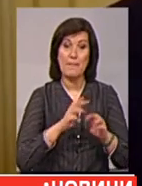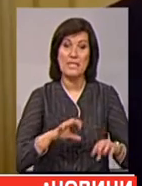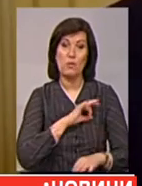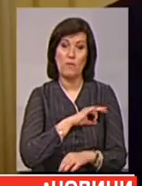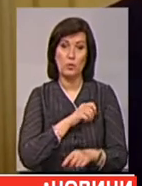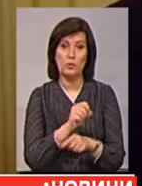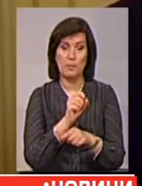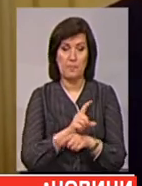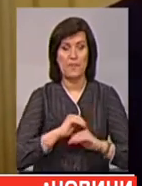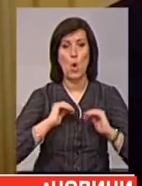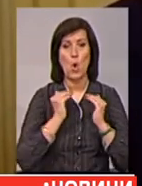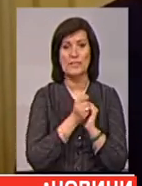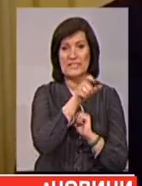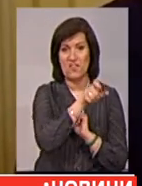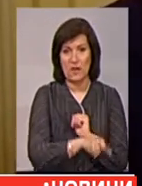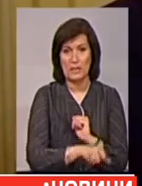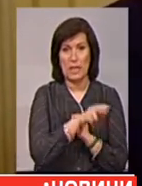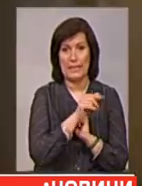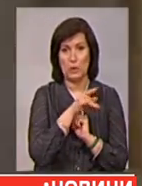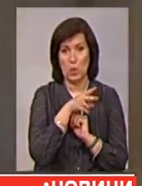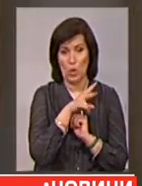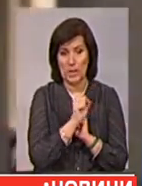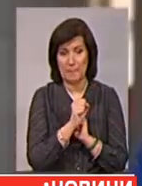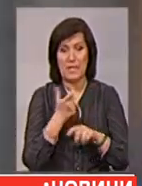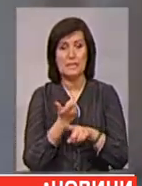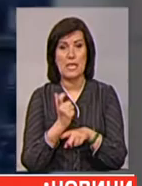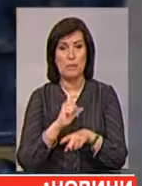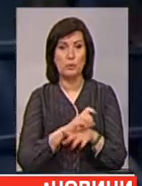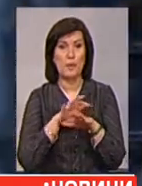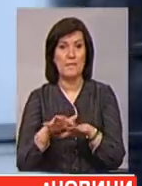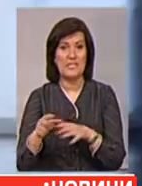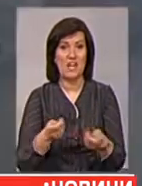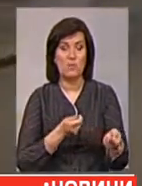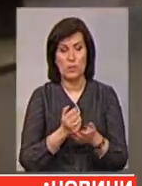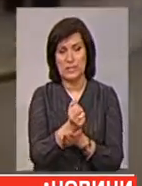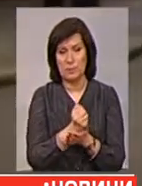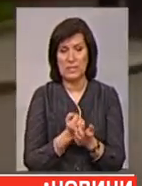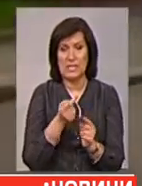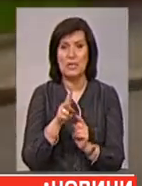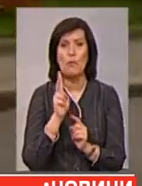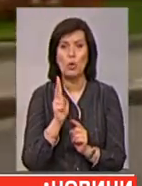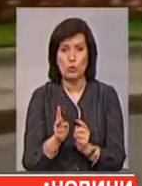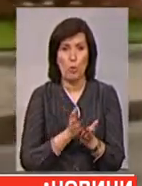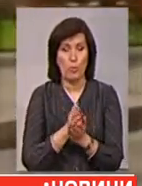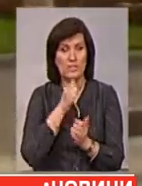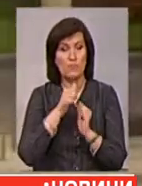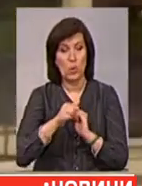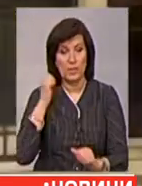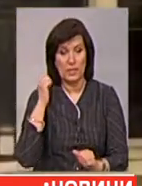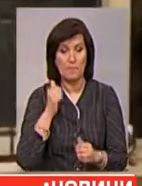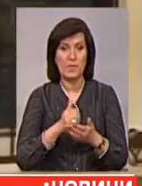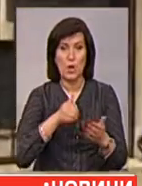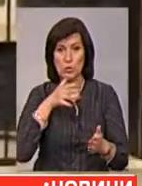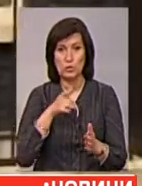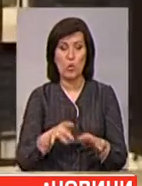юстиції призначено консерватора Девіда Лідінгтона. Здебільшого ж місця в уряді збереглися за тими, хто їх посів торік.